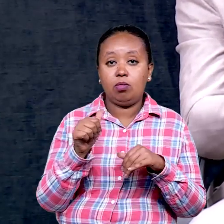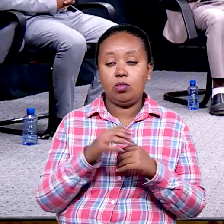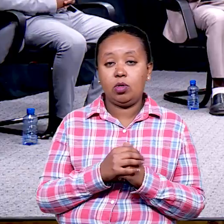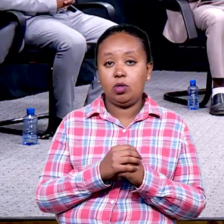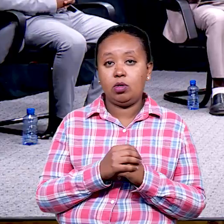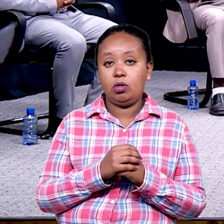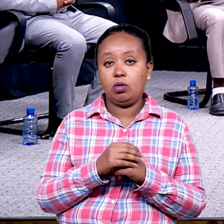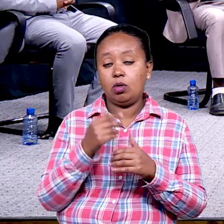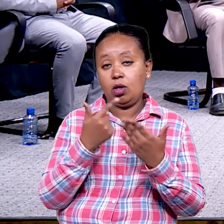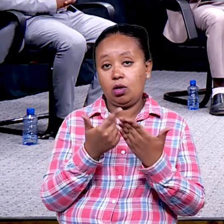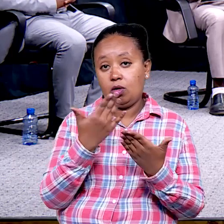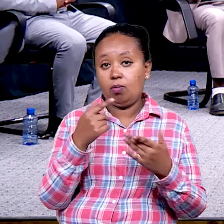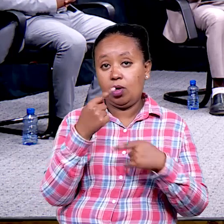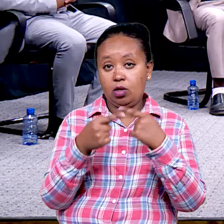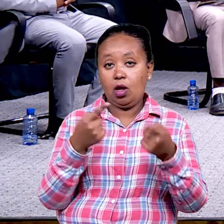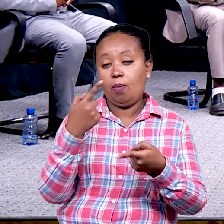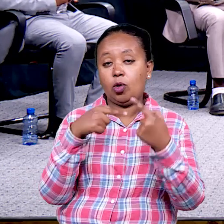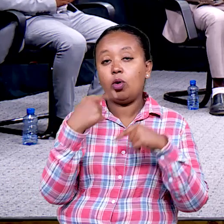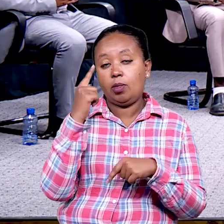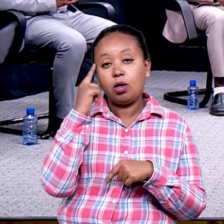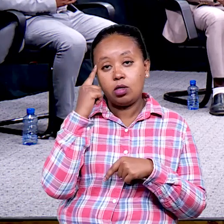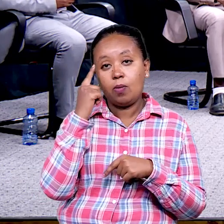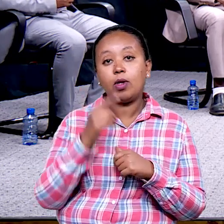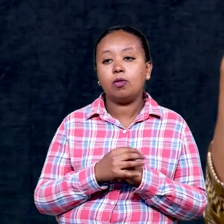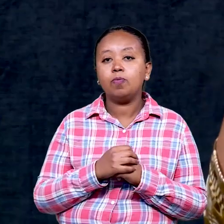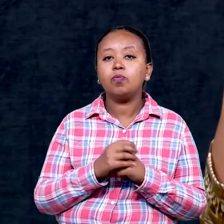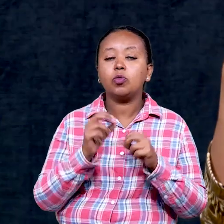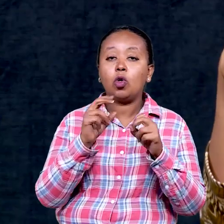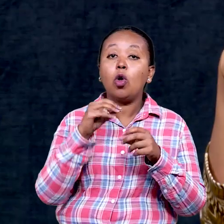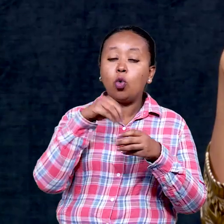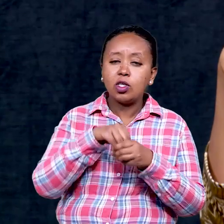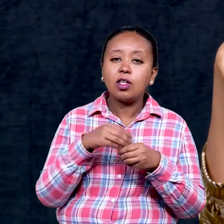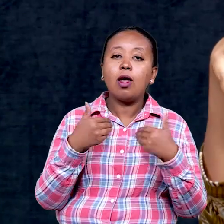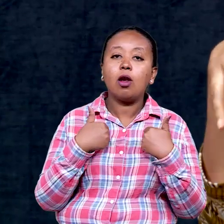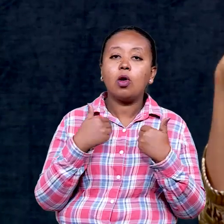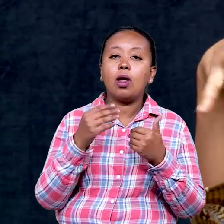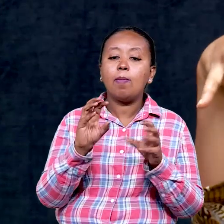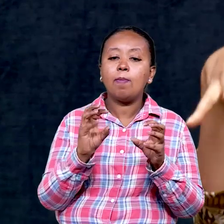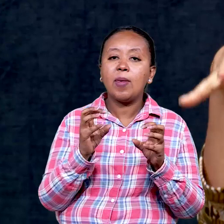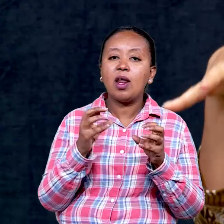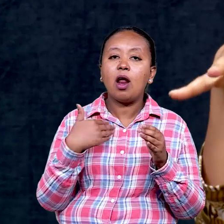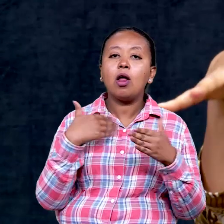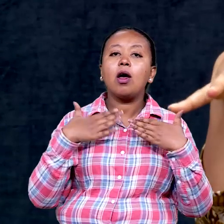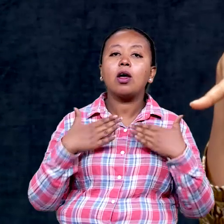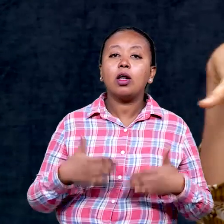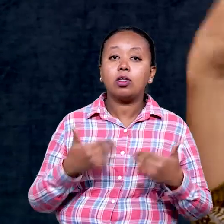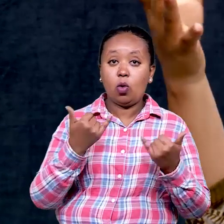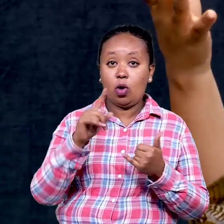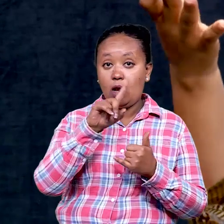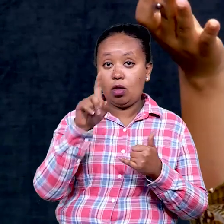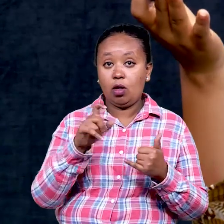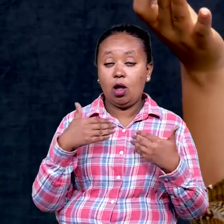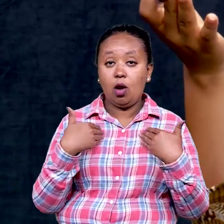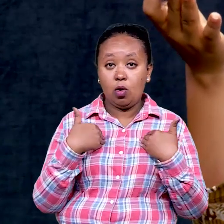ስቲል ያንንትን ይህም ሂደት ያመጣዋል ብዬ አስባለሁ። ውስጥ ያለው የሚዲያው ዘርፍ ውስጥ ያሉት አካላትን